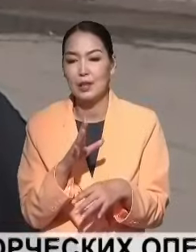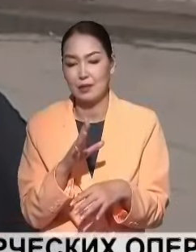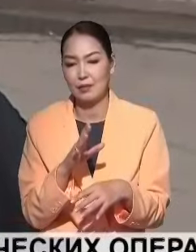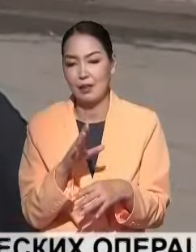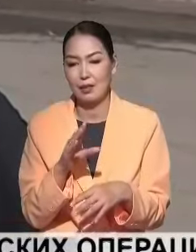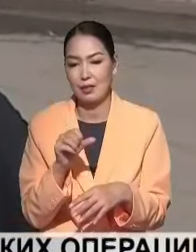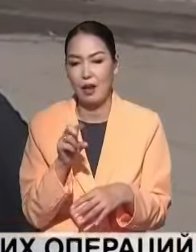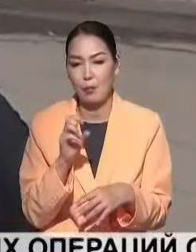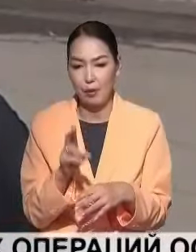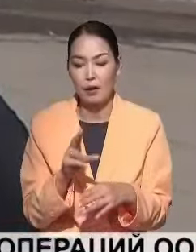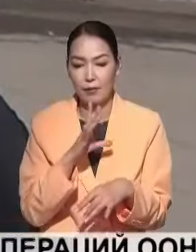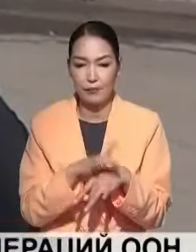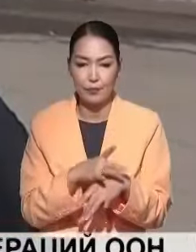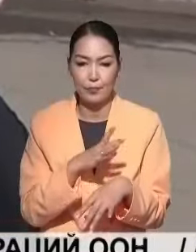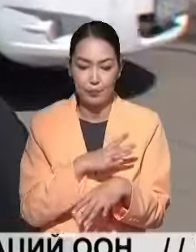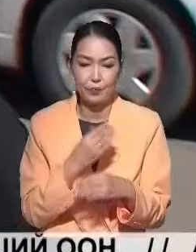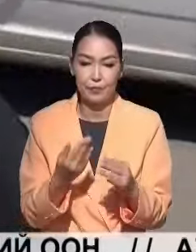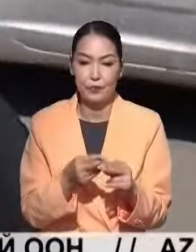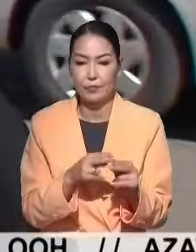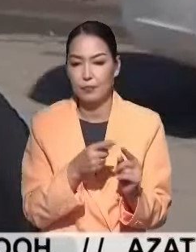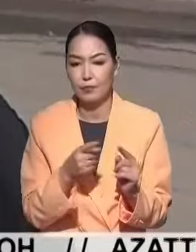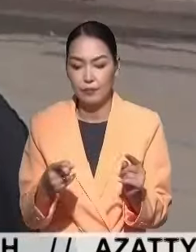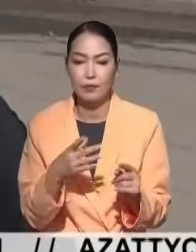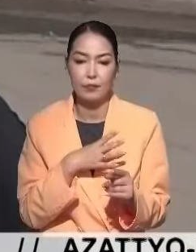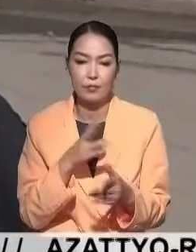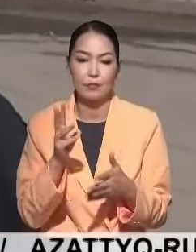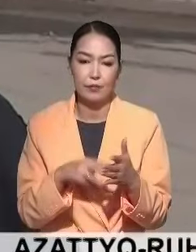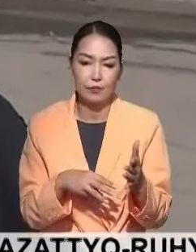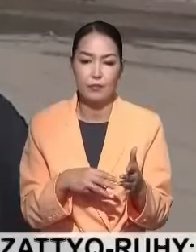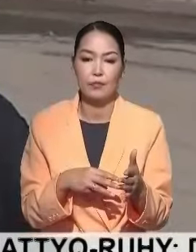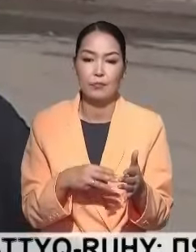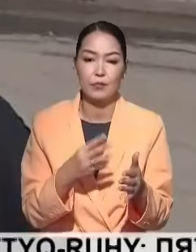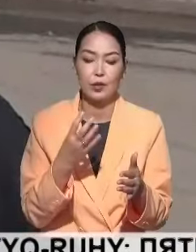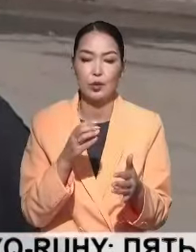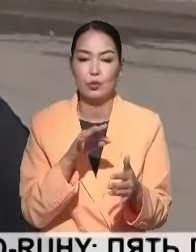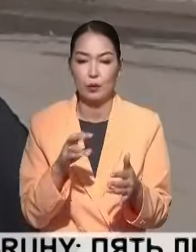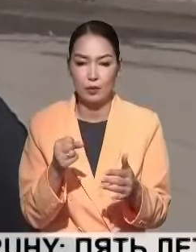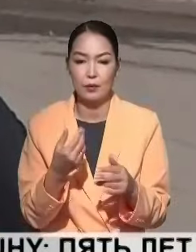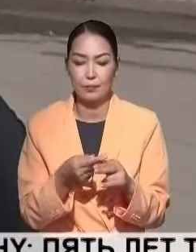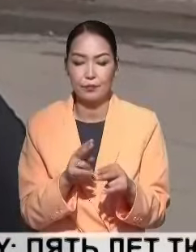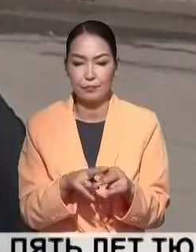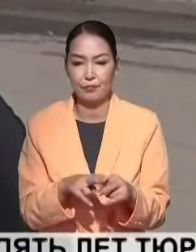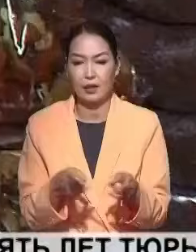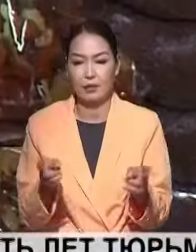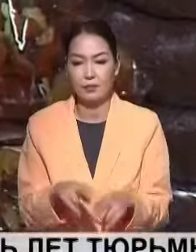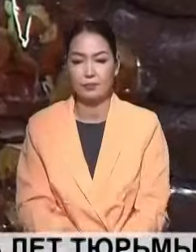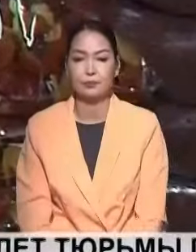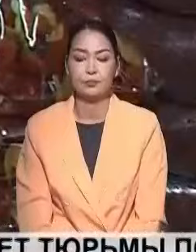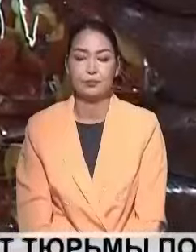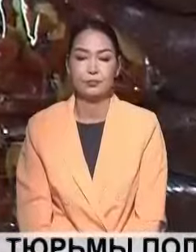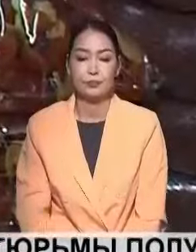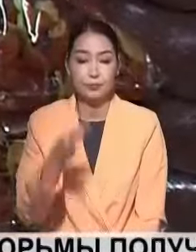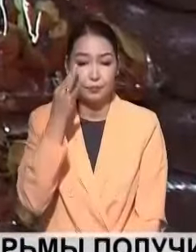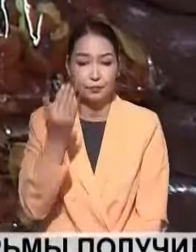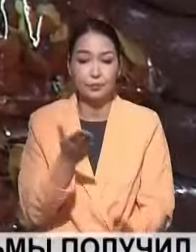И за этот период было конфисковано около 4 тонн на свае по всему городу Астана. Напомню, рейды